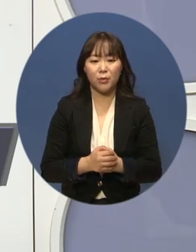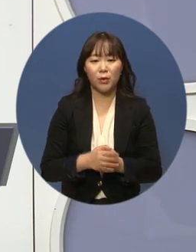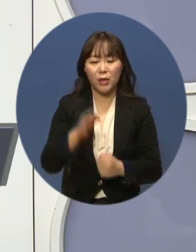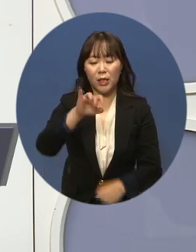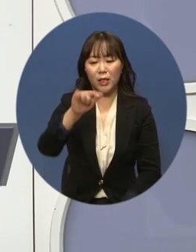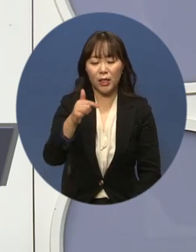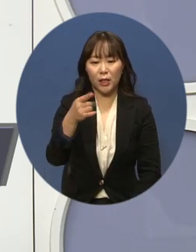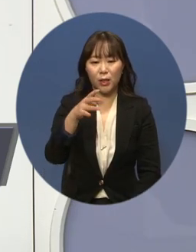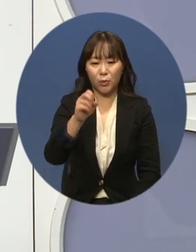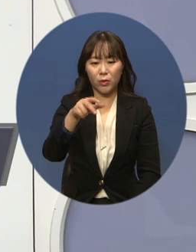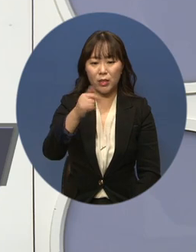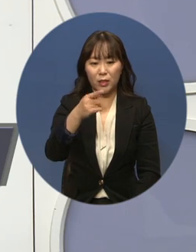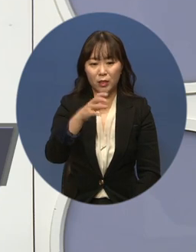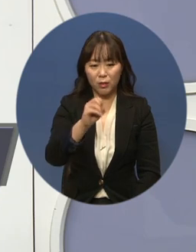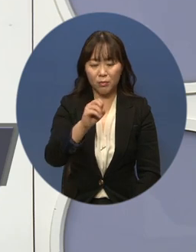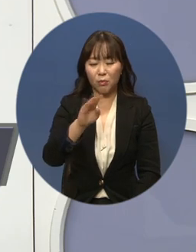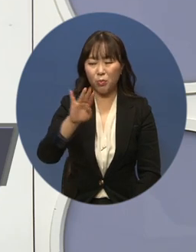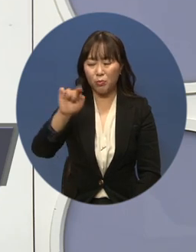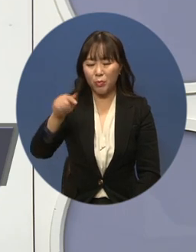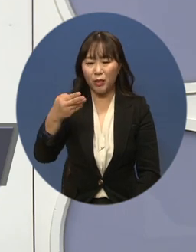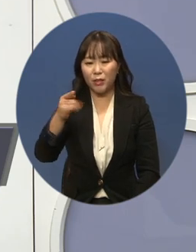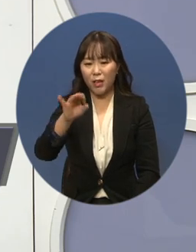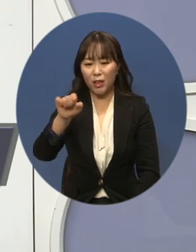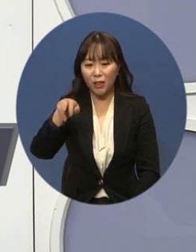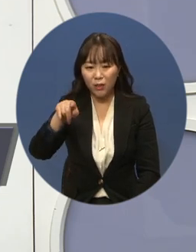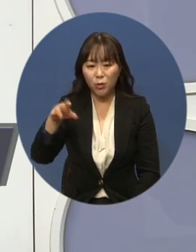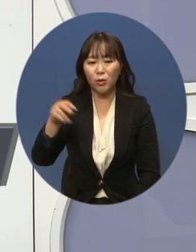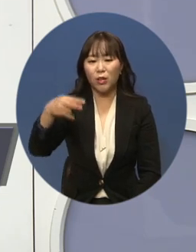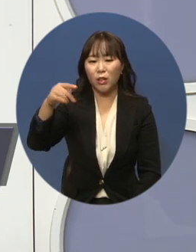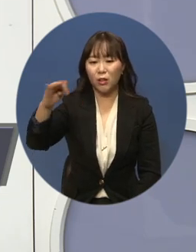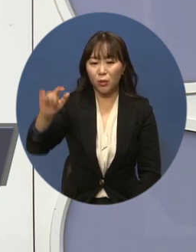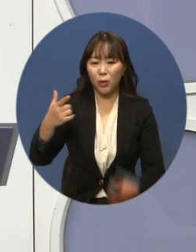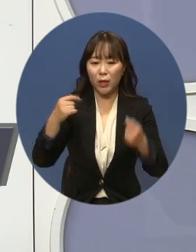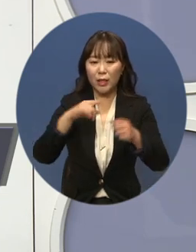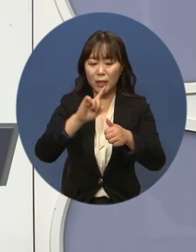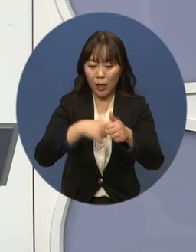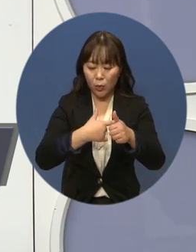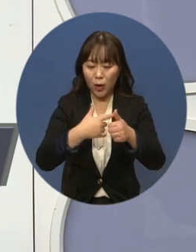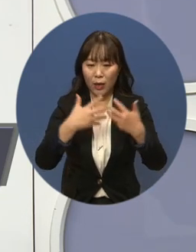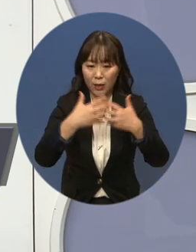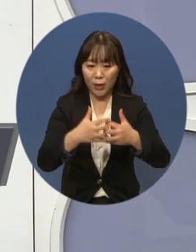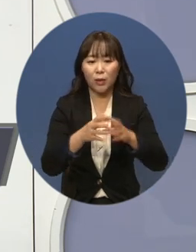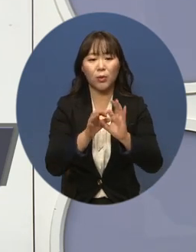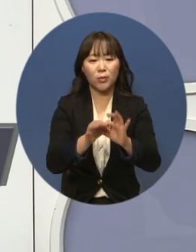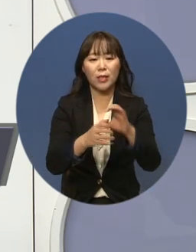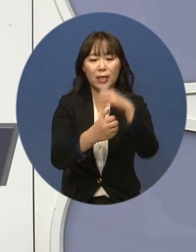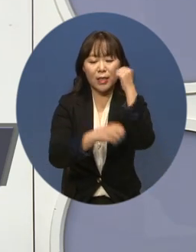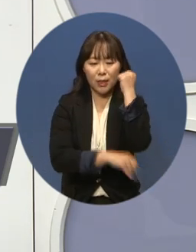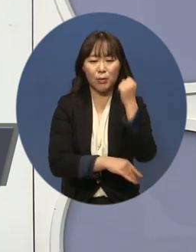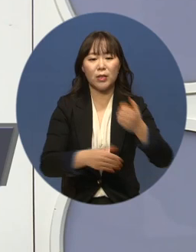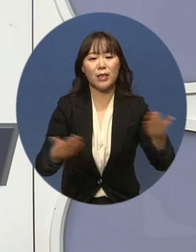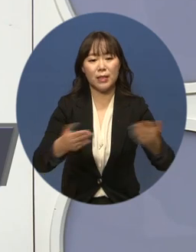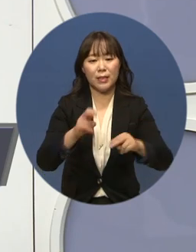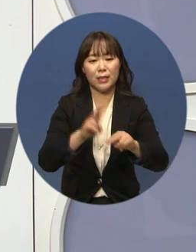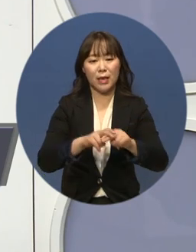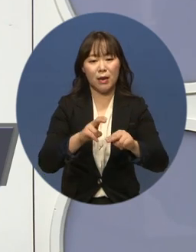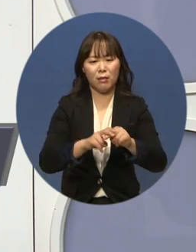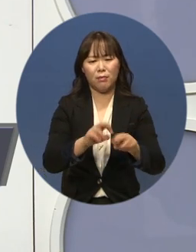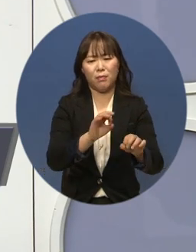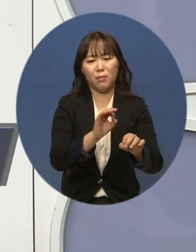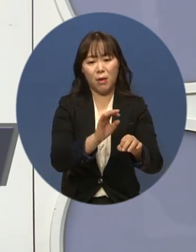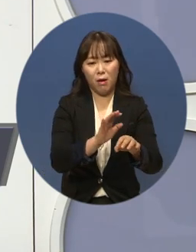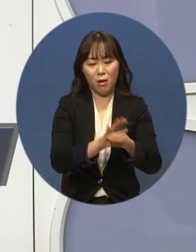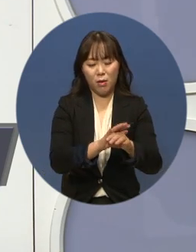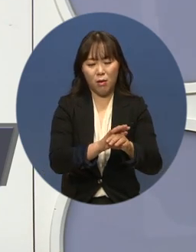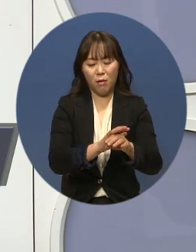인공지능이라든지 빅데이터라든지 또는 드론이라든지 이런 자동화 설비를 통해서 기본적으로 일자리가